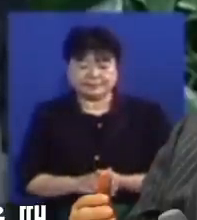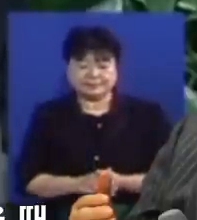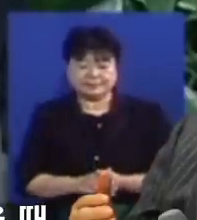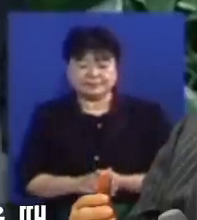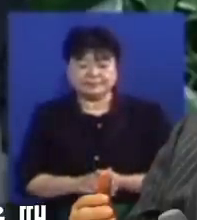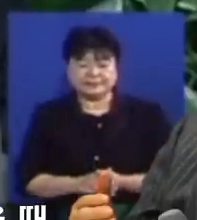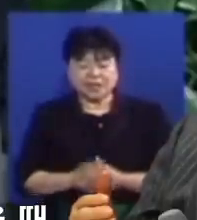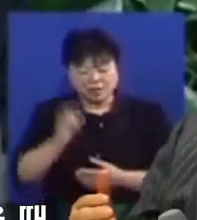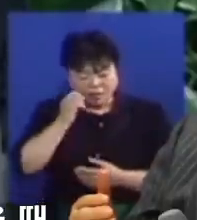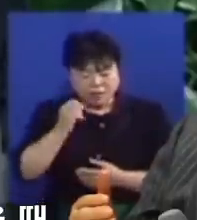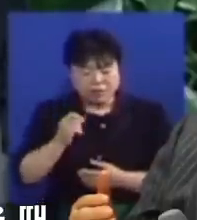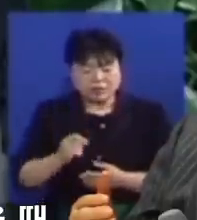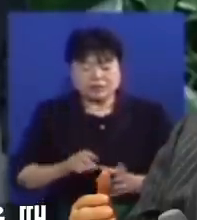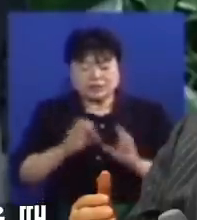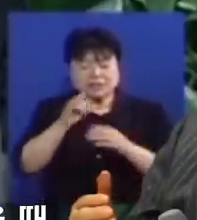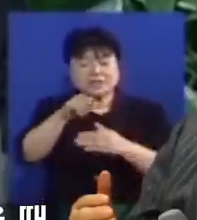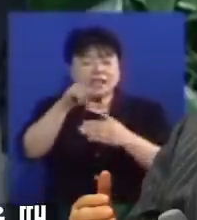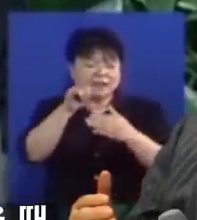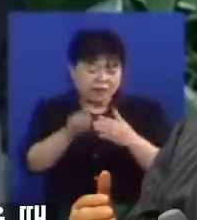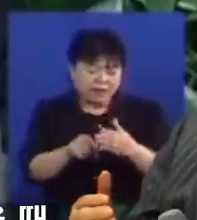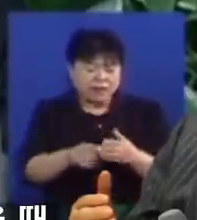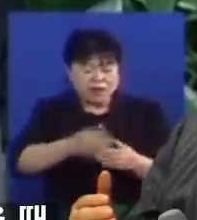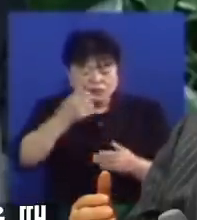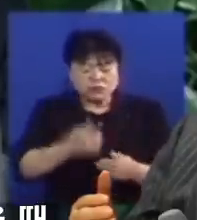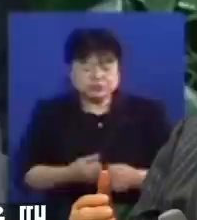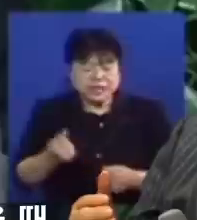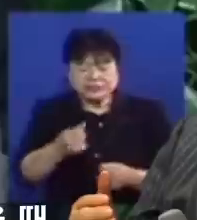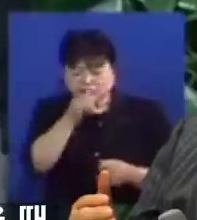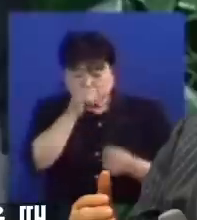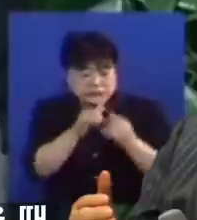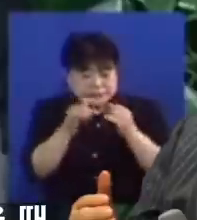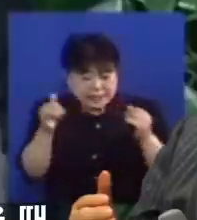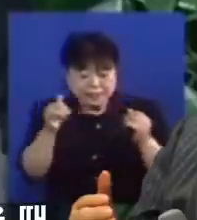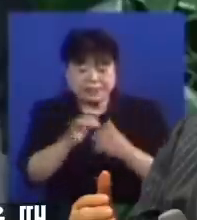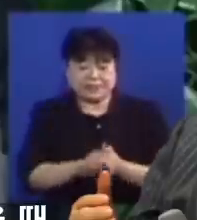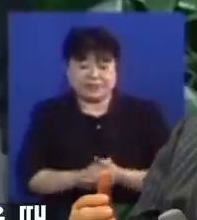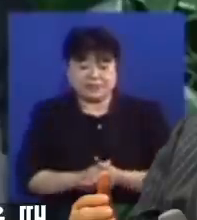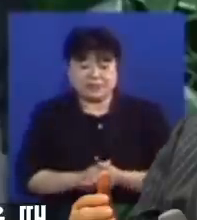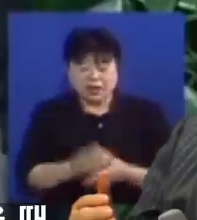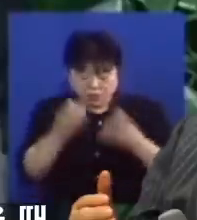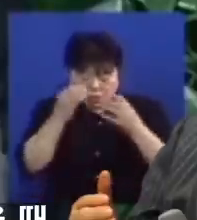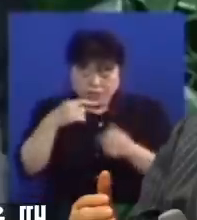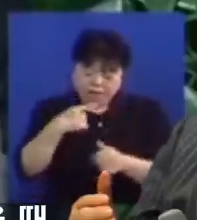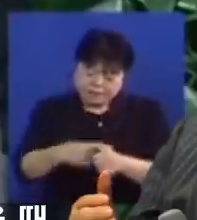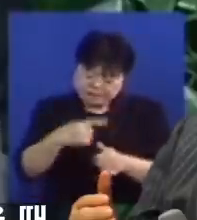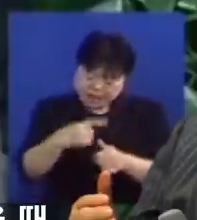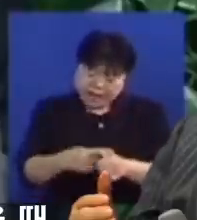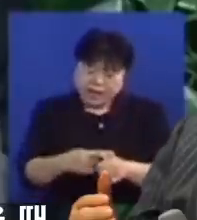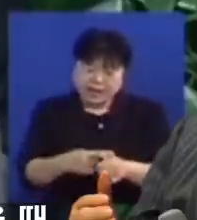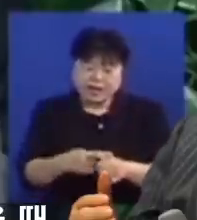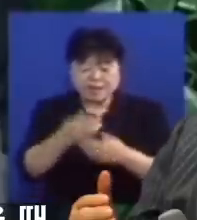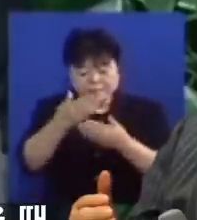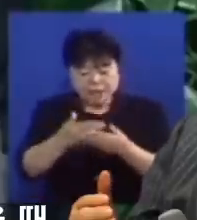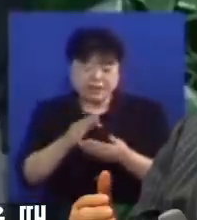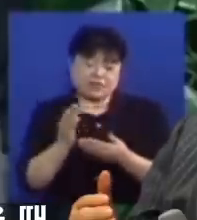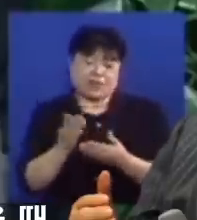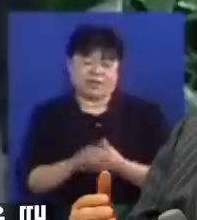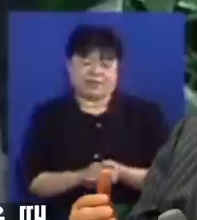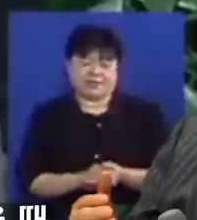여러분 이 어려운 세상에 살면서 꿈을 품은 사람이 고난과 핍박을 받습니다.